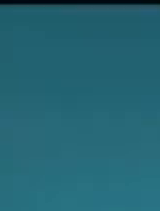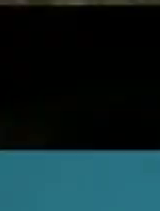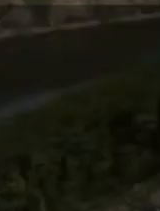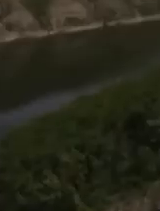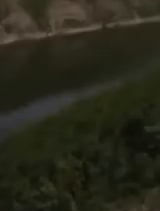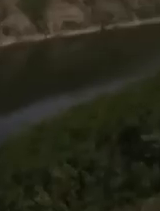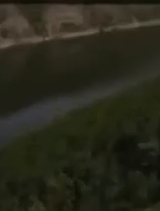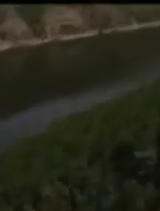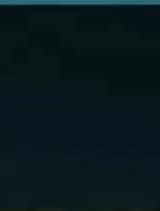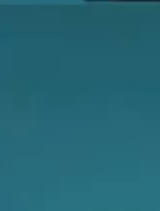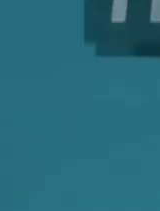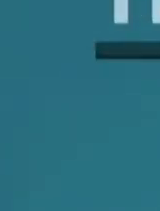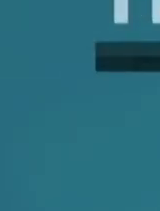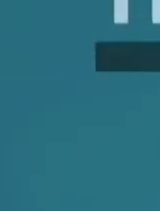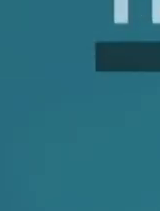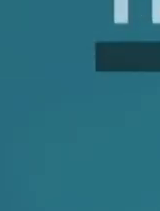Музика